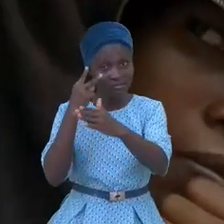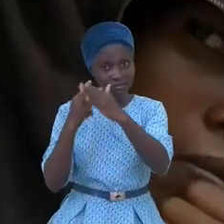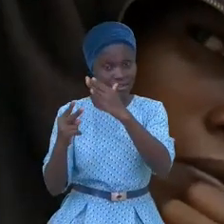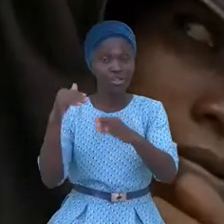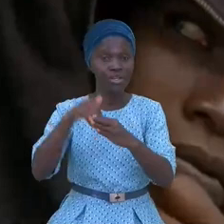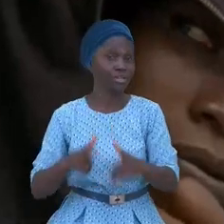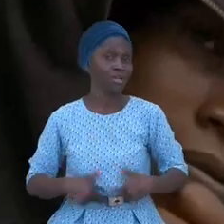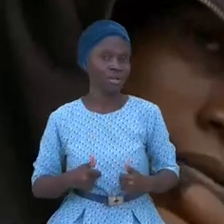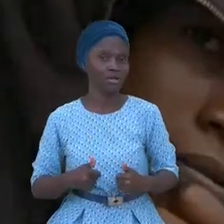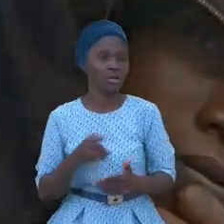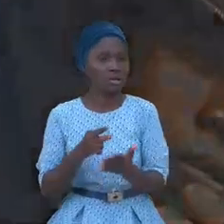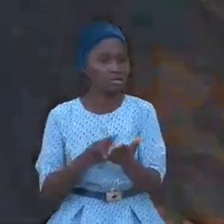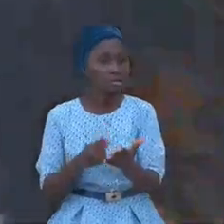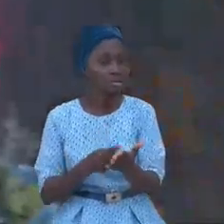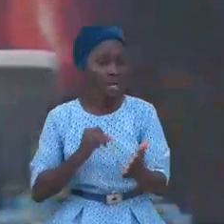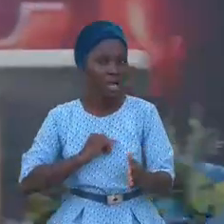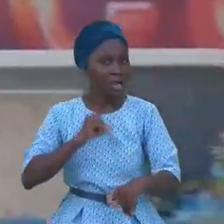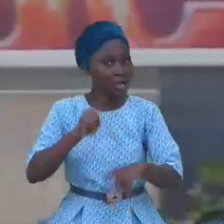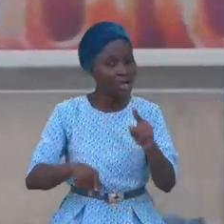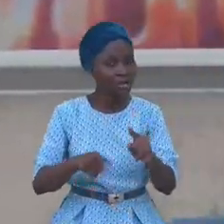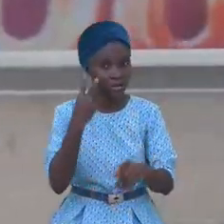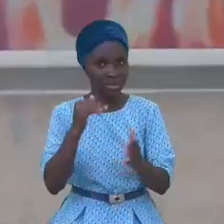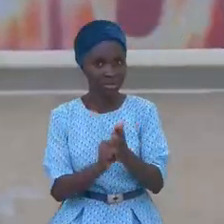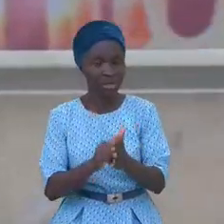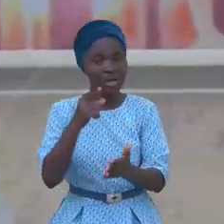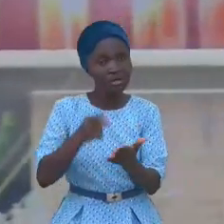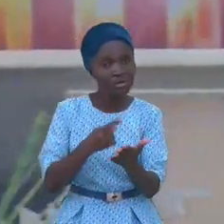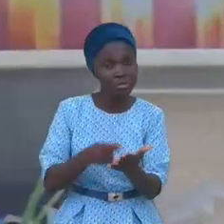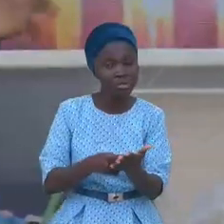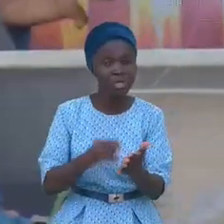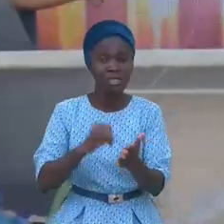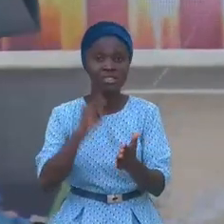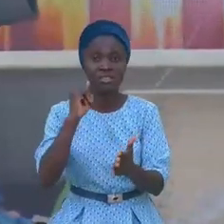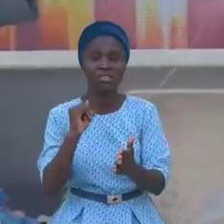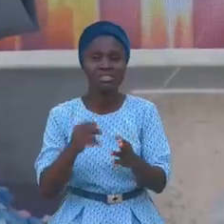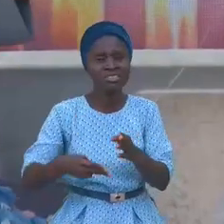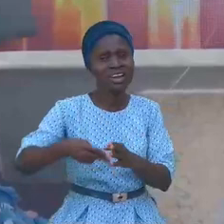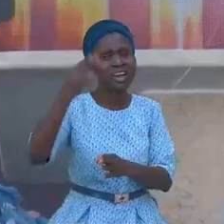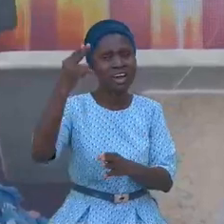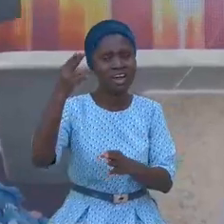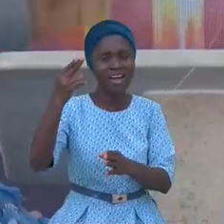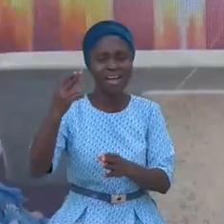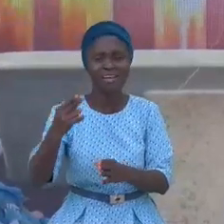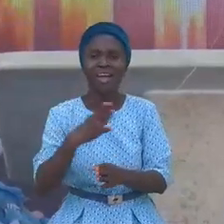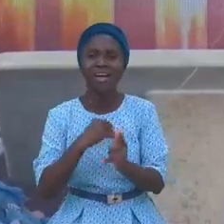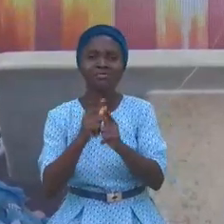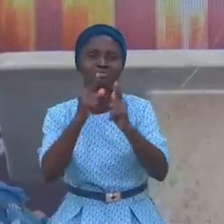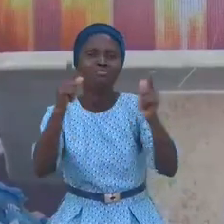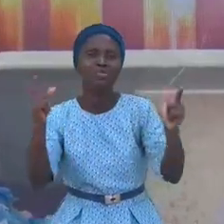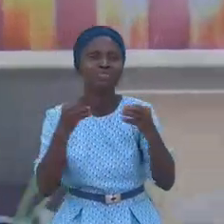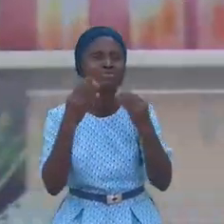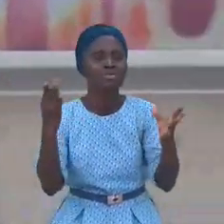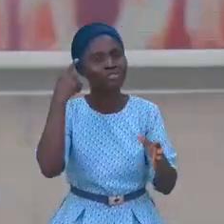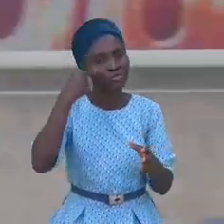ne voit pas ça. Parfois, c'est très élevé, c'est très grand, c'est vraiment énorme et je n'arrive